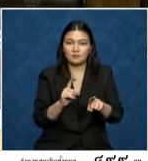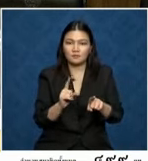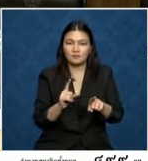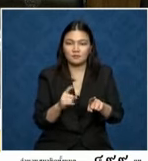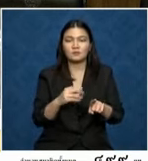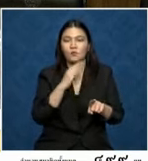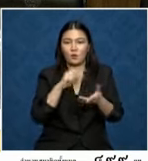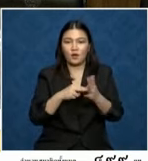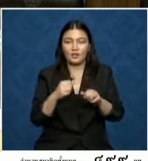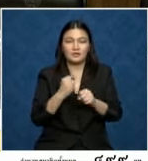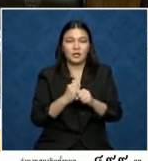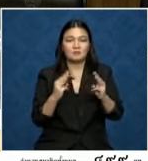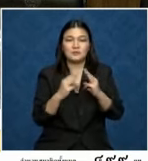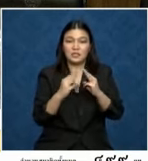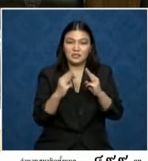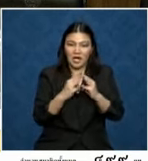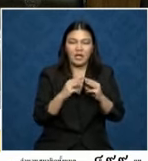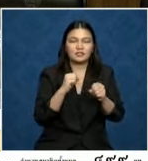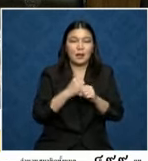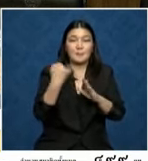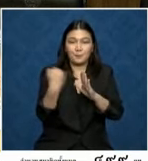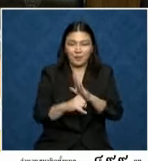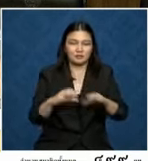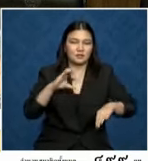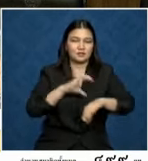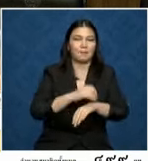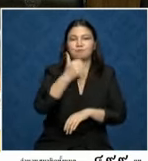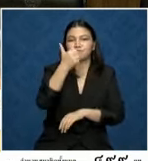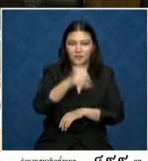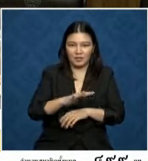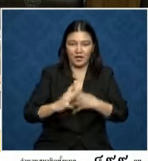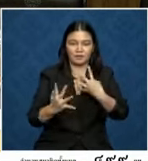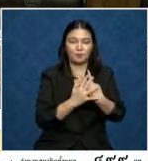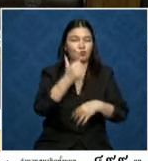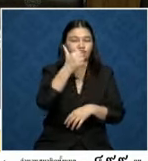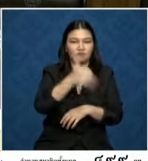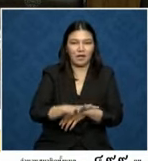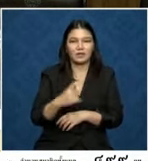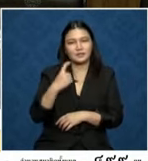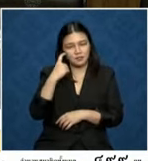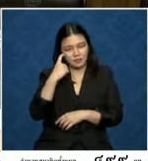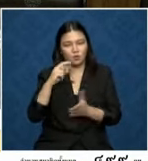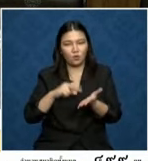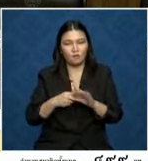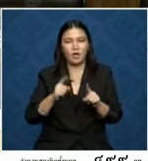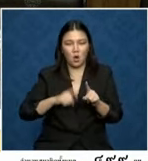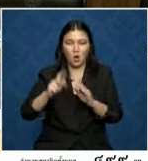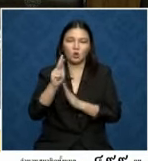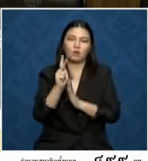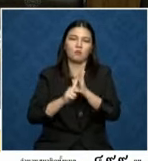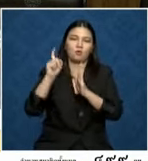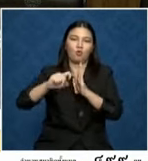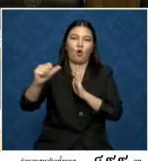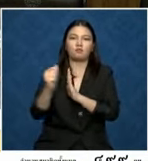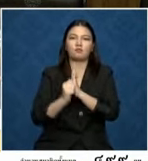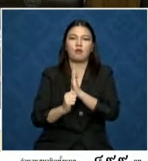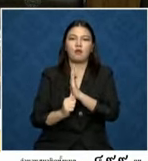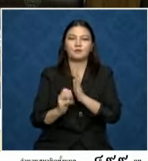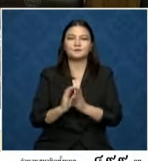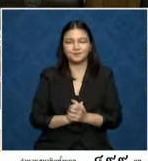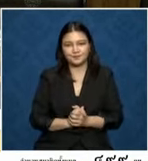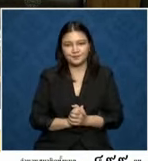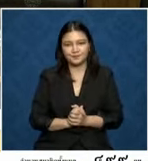ระหนี้ตามสัญญาไม่ได้นะครับอันนี้ก็เป็นที่มาในเรื่องของที่เกี่ยวข้องกับทางด้านกฎหมายที่จะเอาเข้าสภาในวันนี้เ